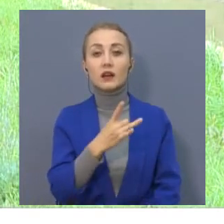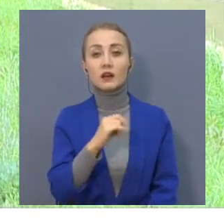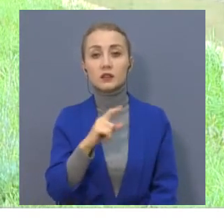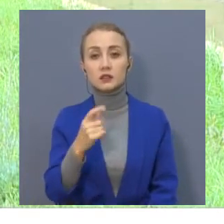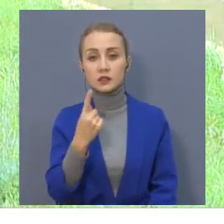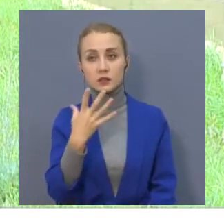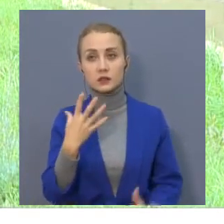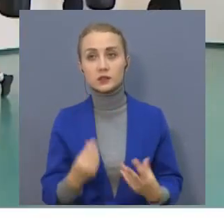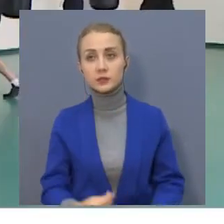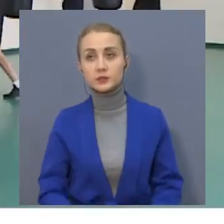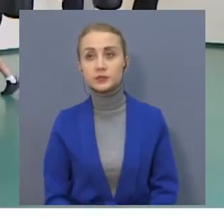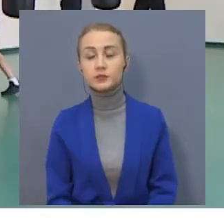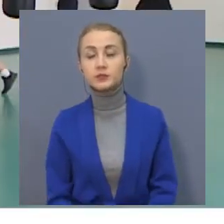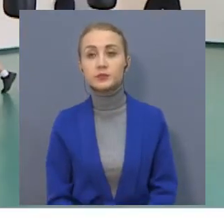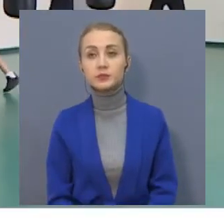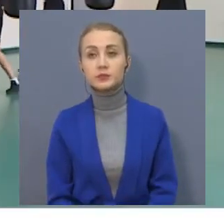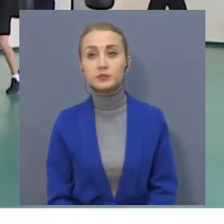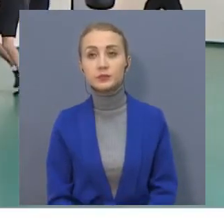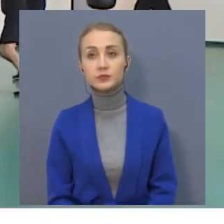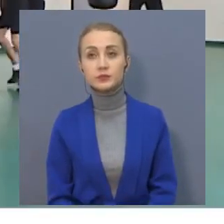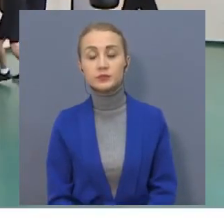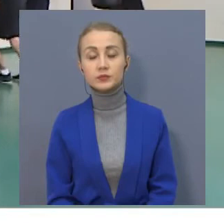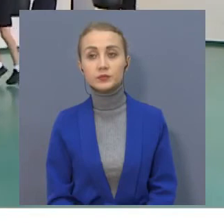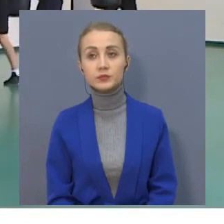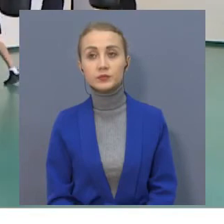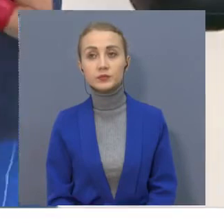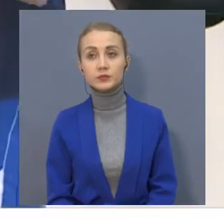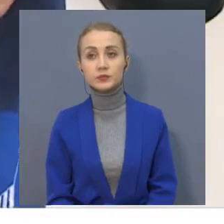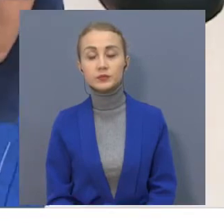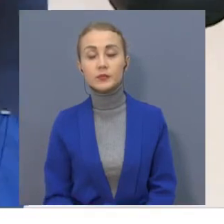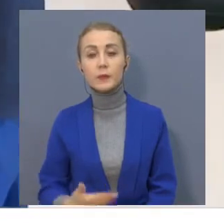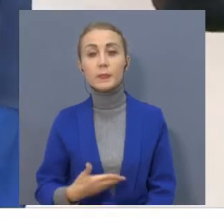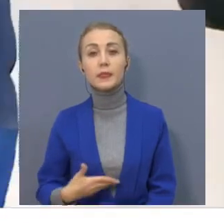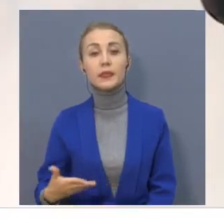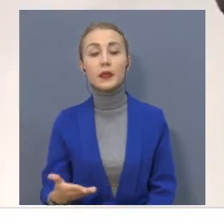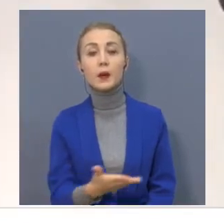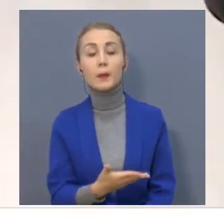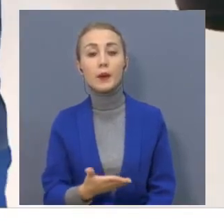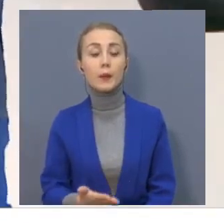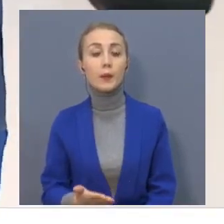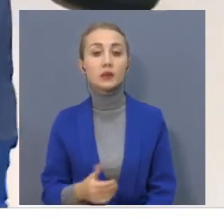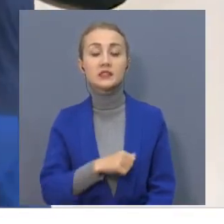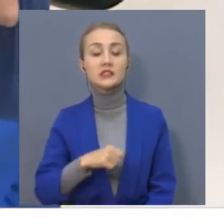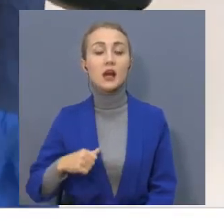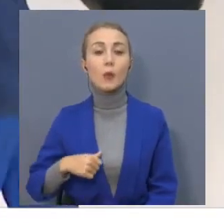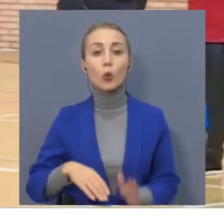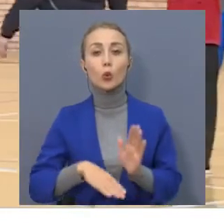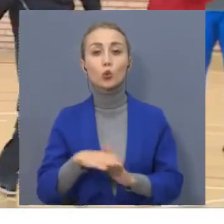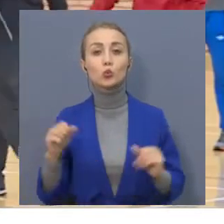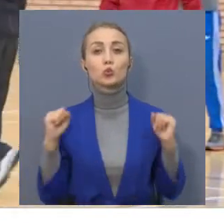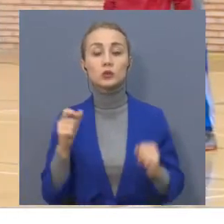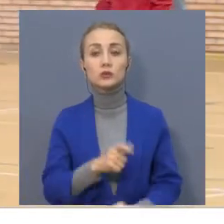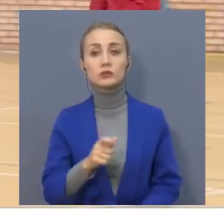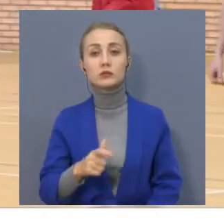айқын сезіліп тұр емес пе? Санитарлық режимді қатаң сақтай отырып, боксшыларымыз күніне екі мәрте жаттығу жасады. Негізінен олар таза ауада кросс